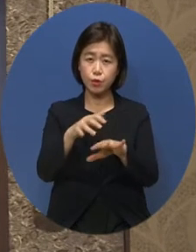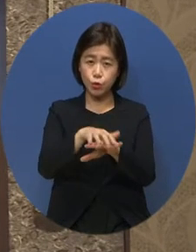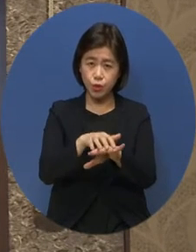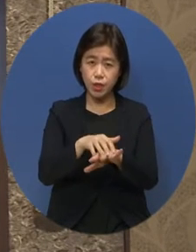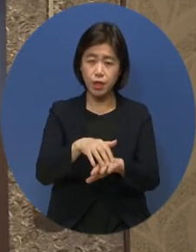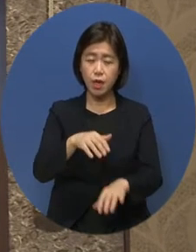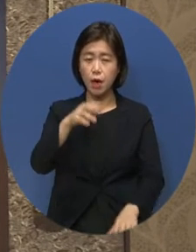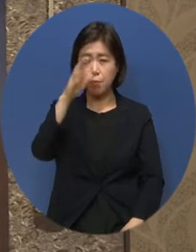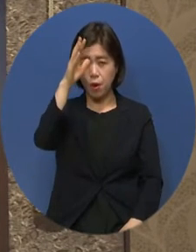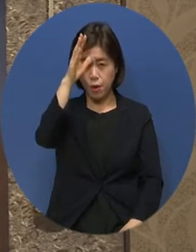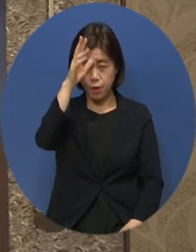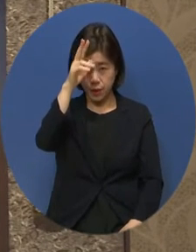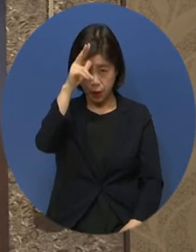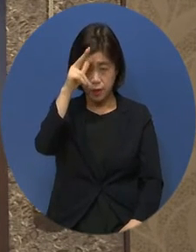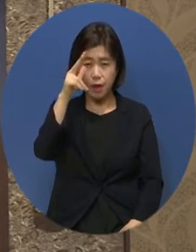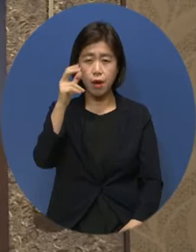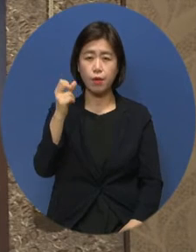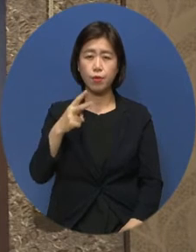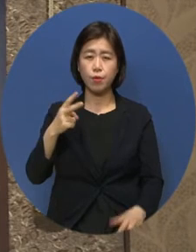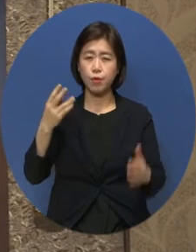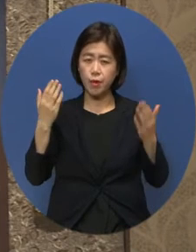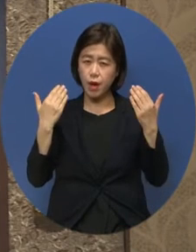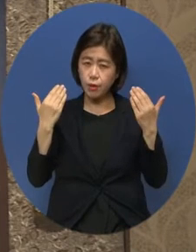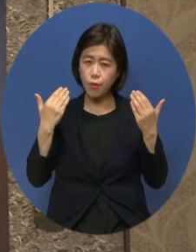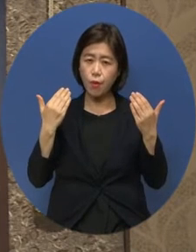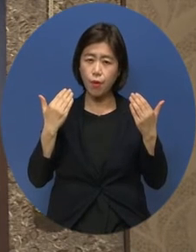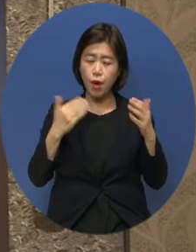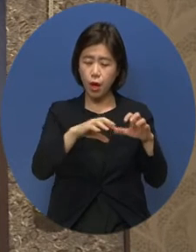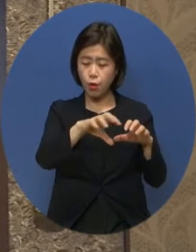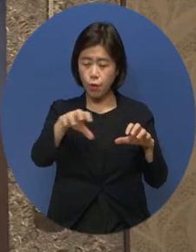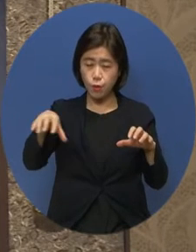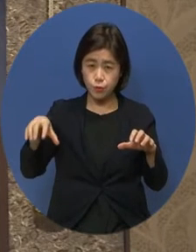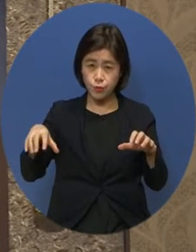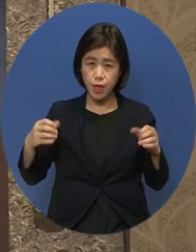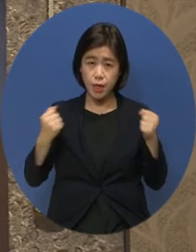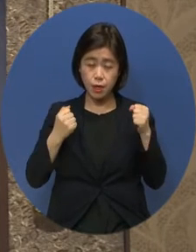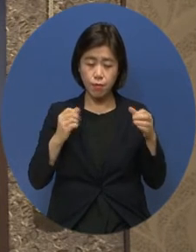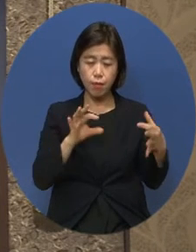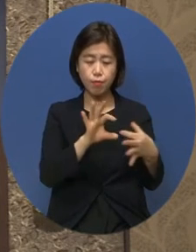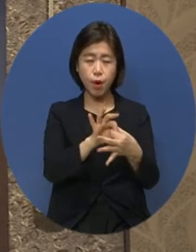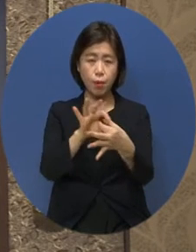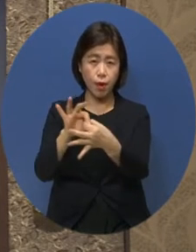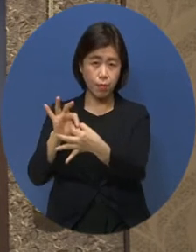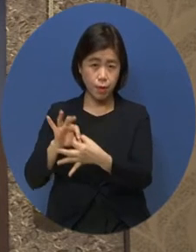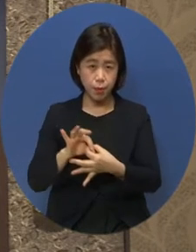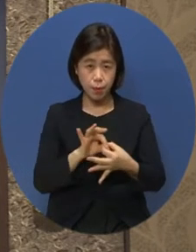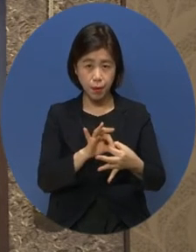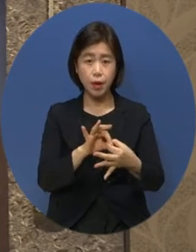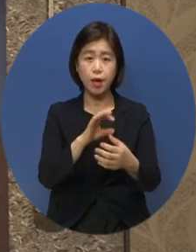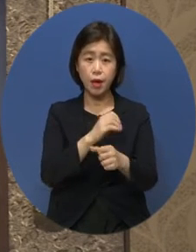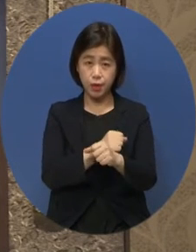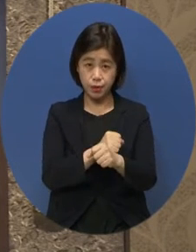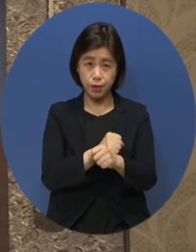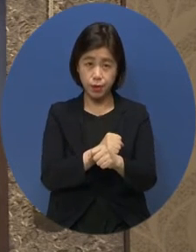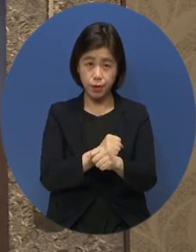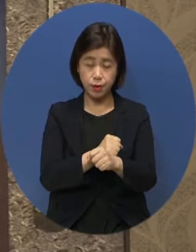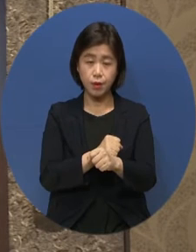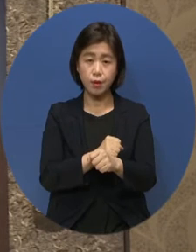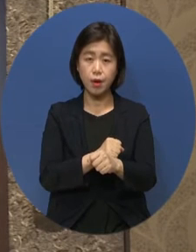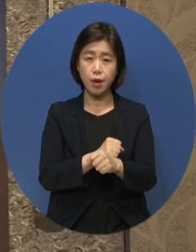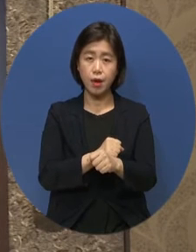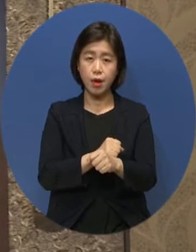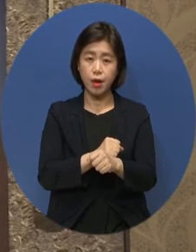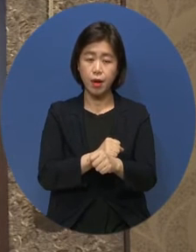이런 모든 다양한 네트워크 카드를 통해서 협업 체계를 구축 을 해서 어이 분들이 지역 사회에서 충분히